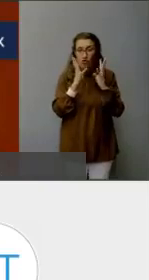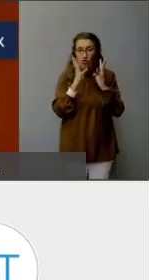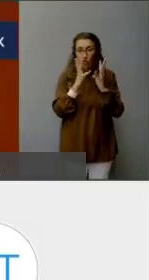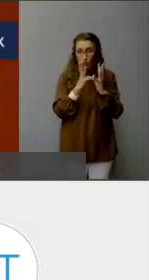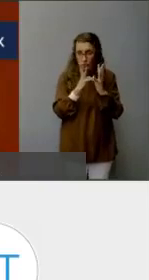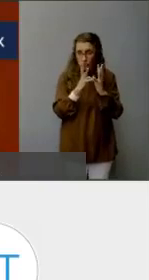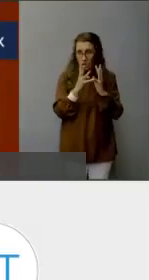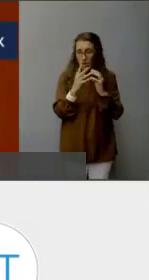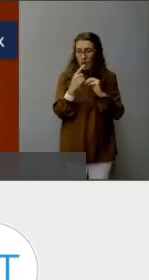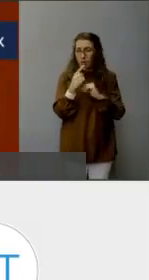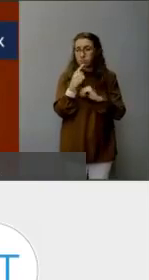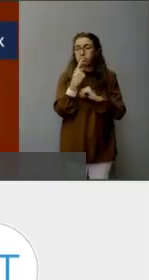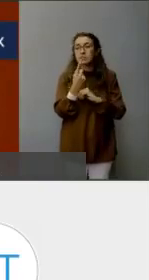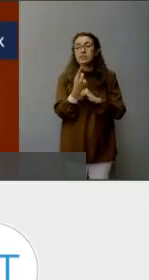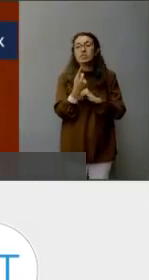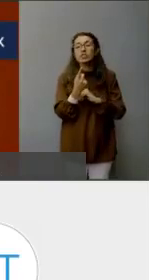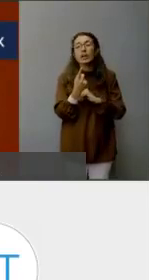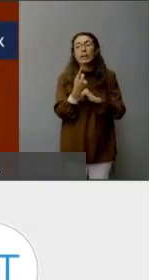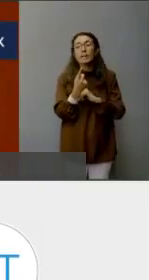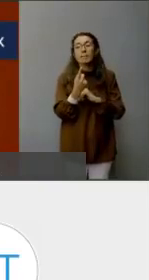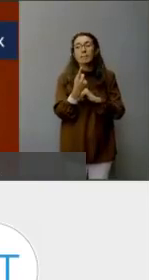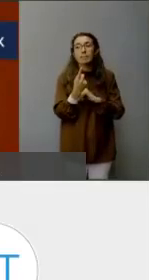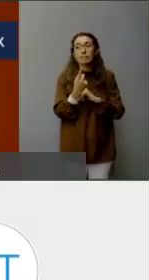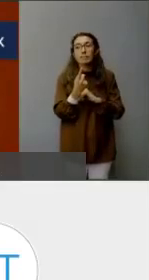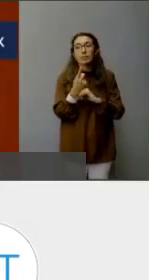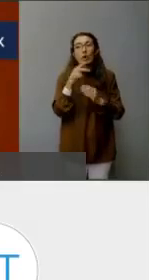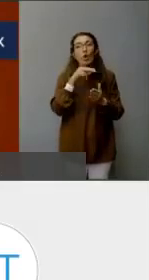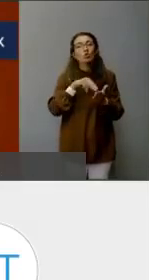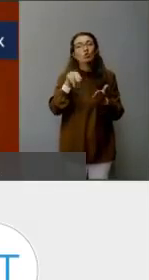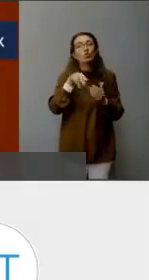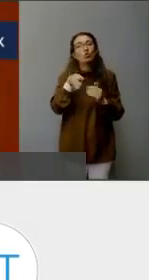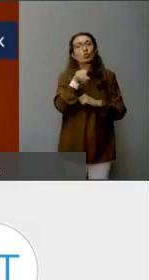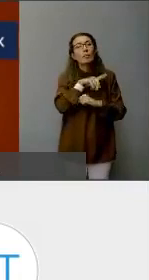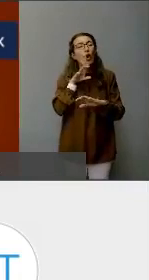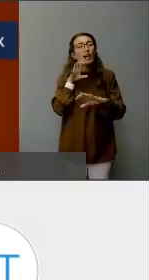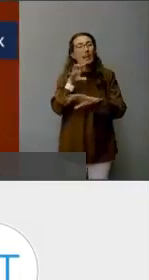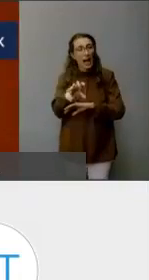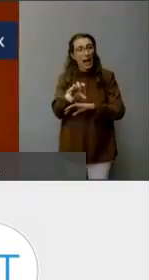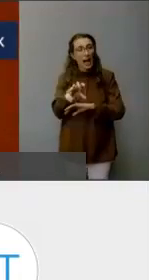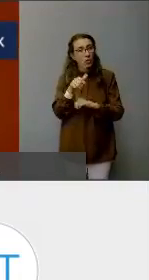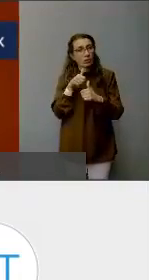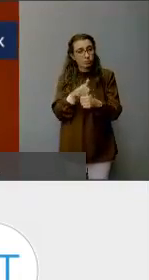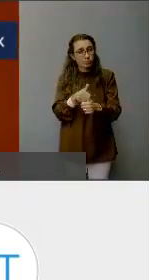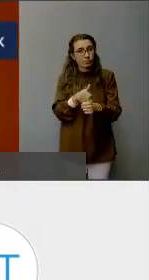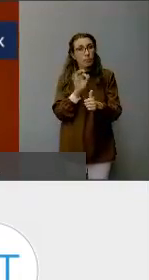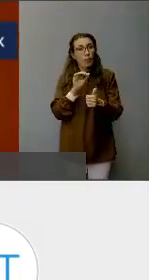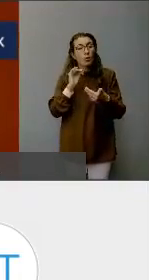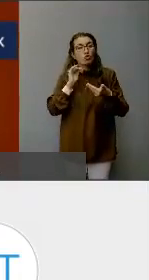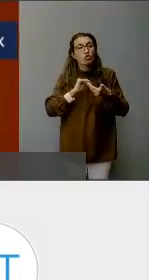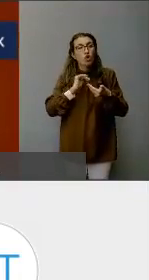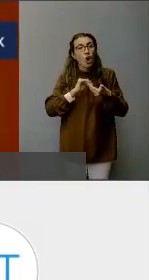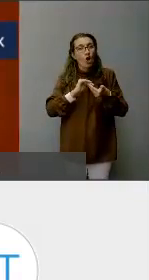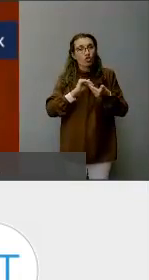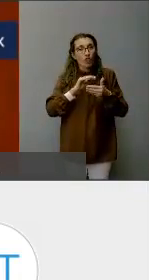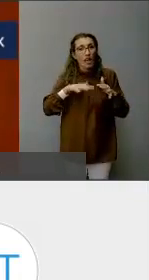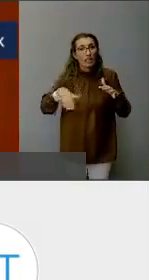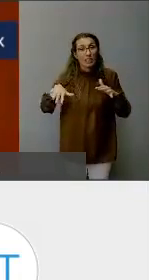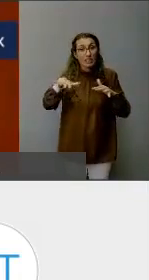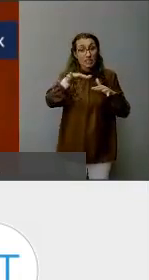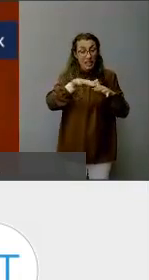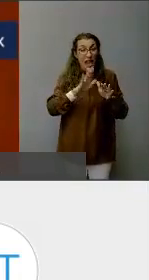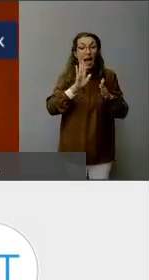dichiarando lo dica l'assessore il mio studio a seguito delle cause per società che hanno proprietà nella zona interessata dalla variante anche un bambino